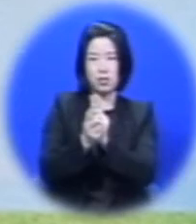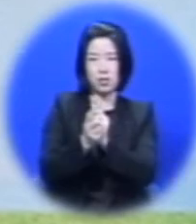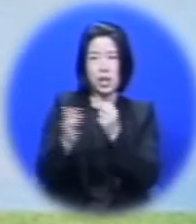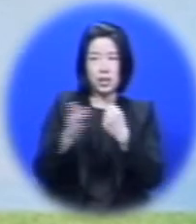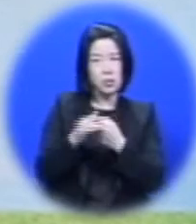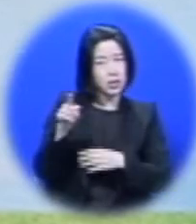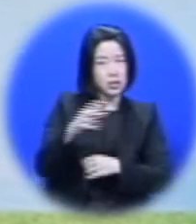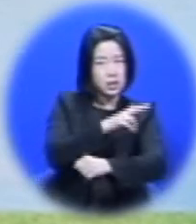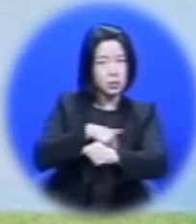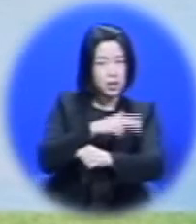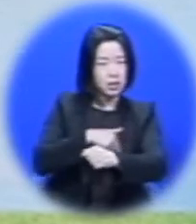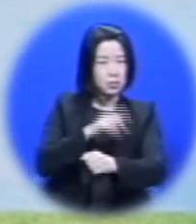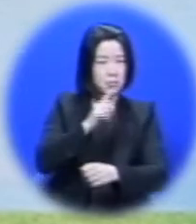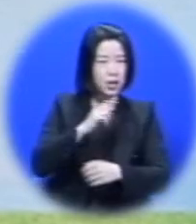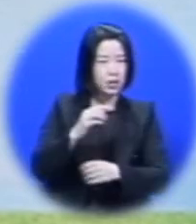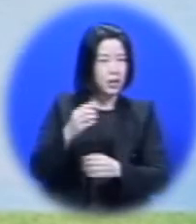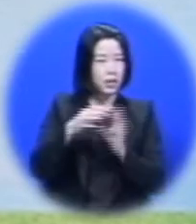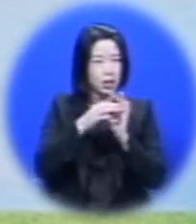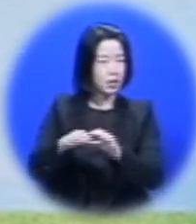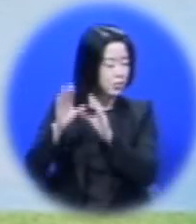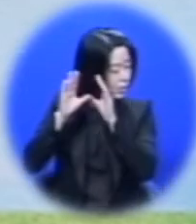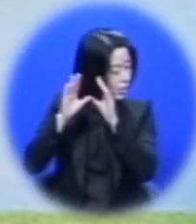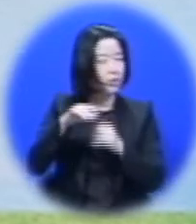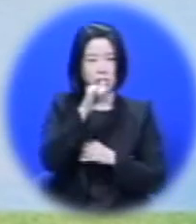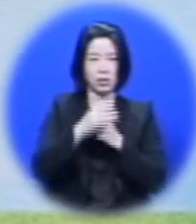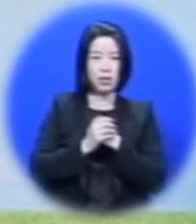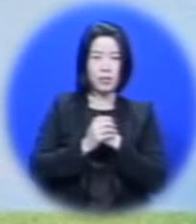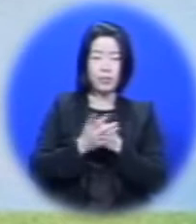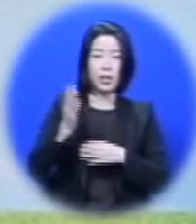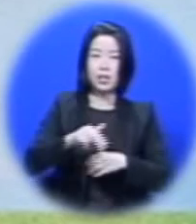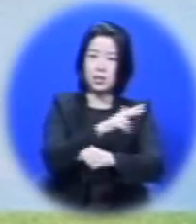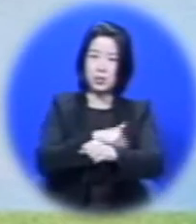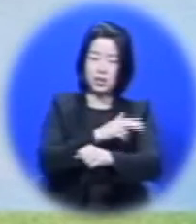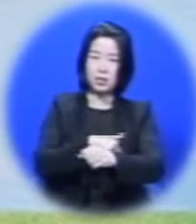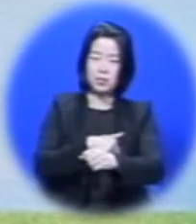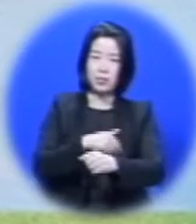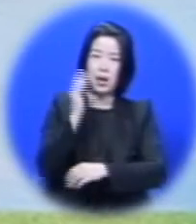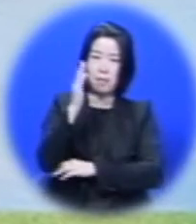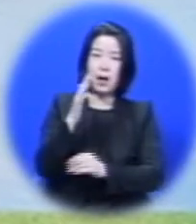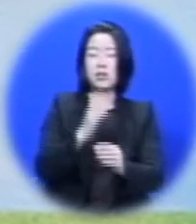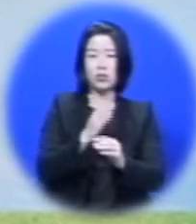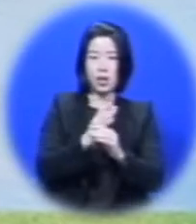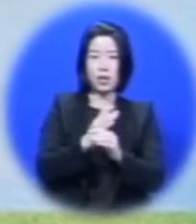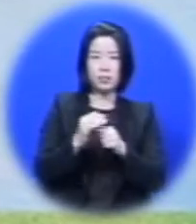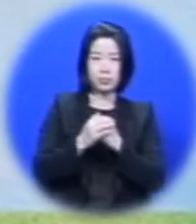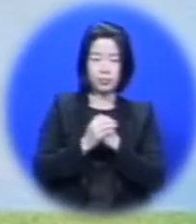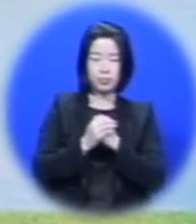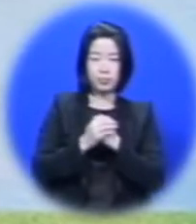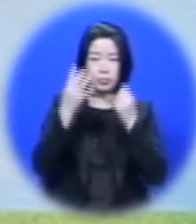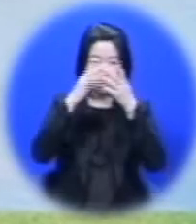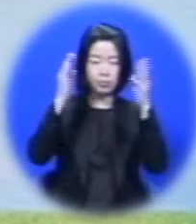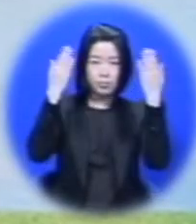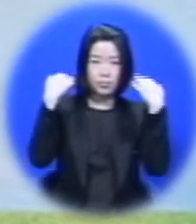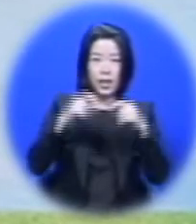하시는 이야기를 계속 귀담아 듣고 있었죠. 근데 그 집사님이 이야기를 하시다가 갑자기 대학